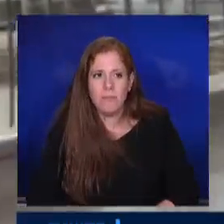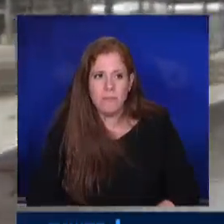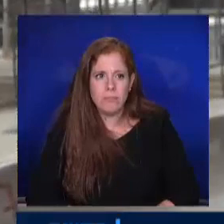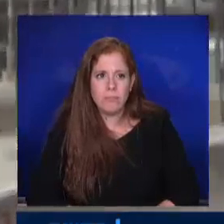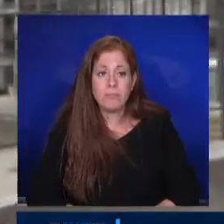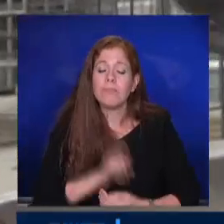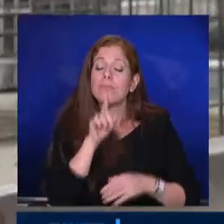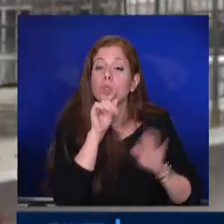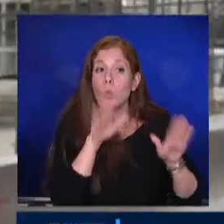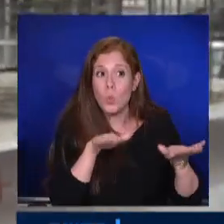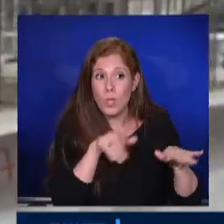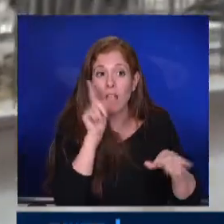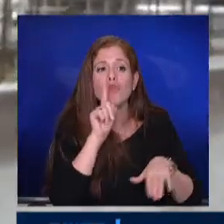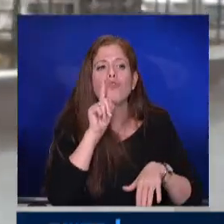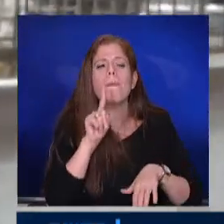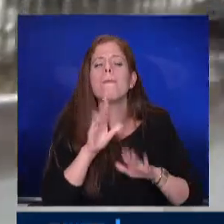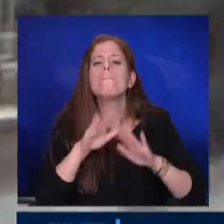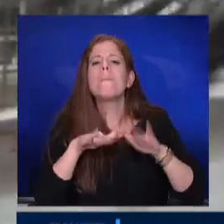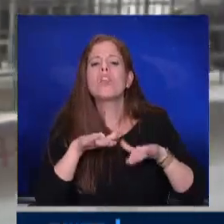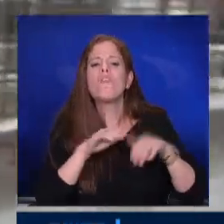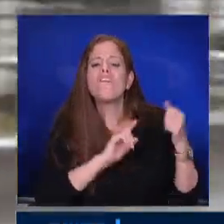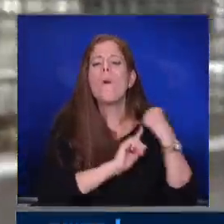זאת יונה בשם מתופף בוחרי.